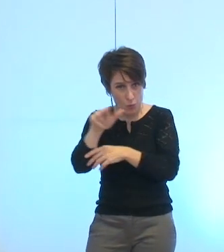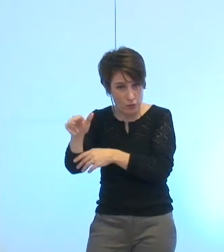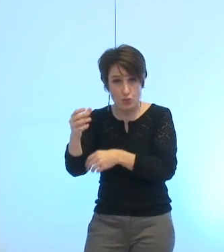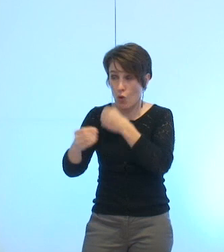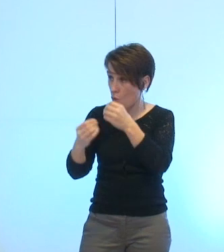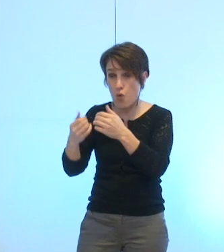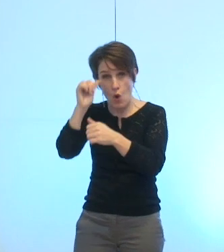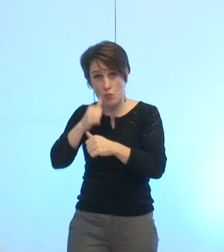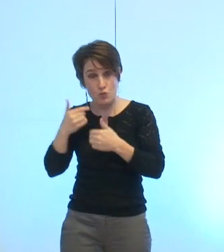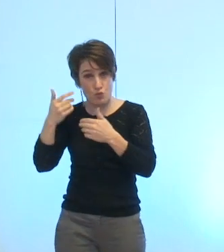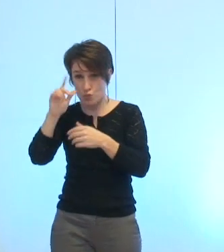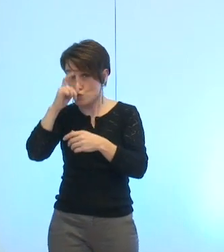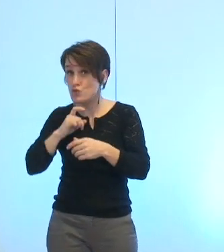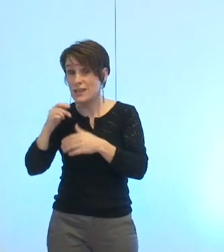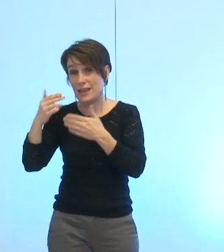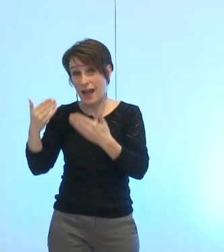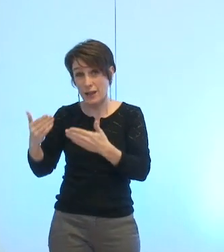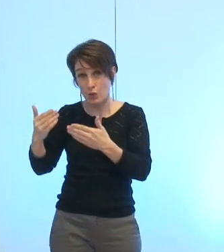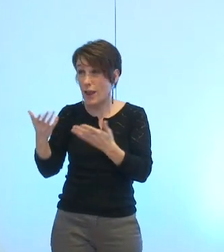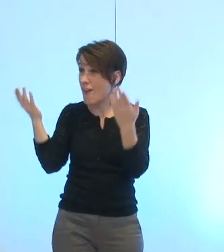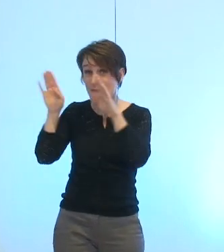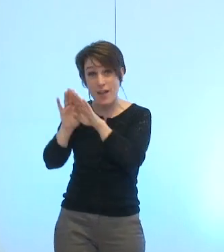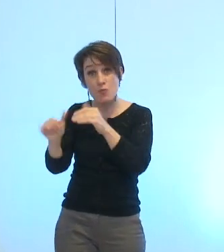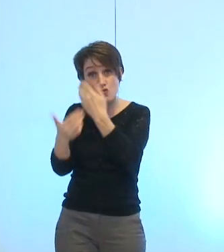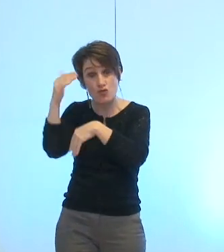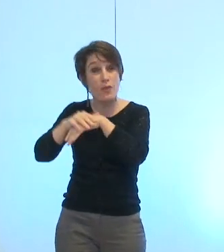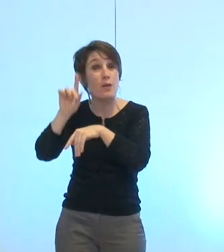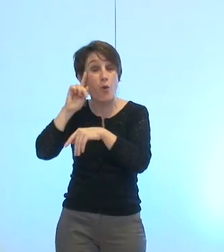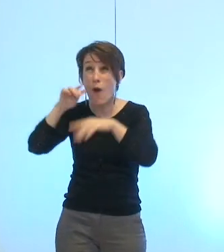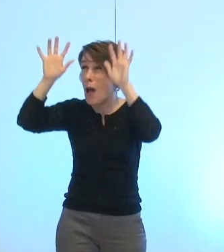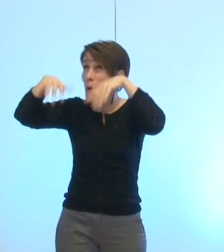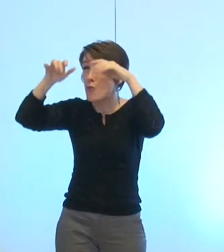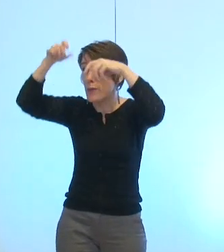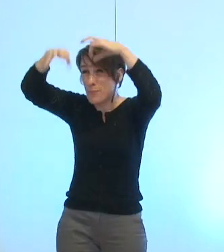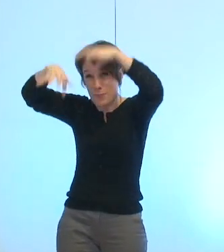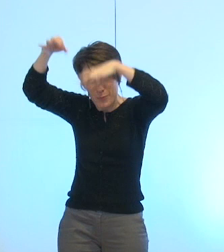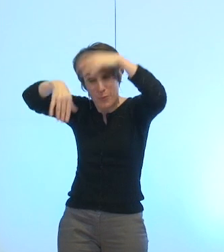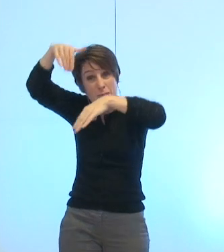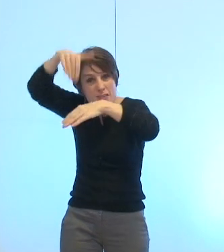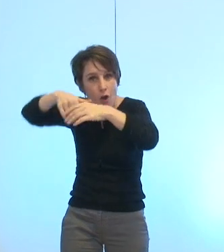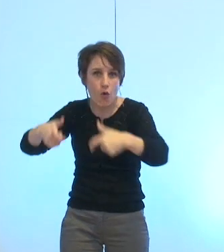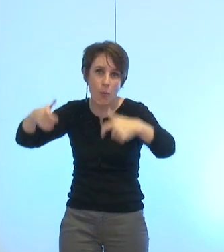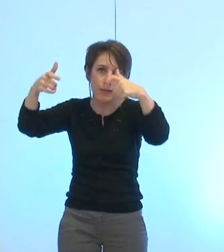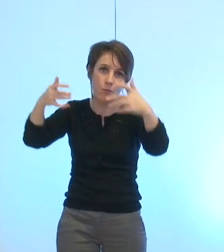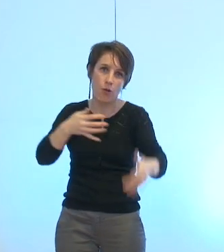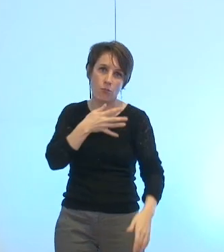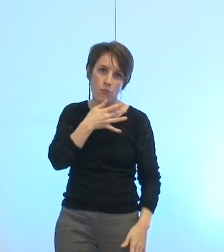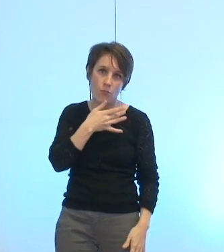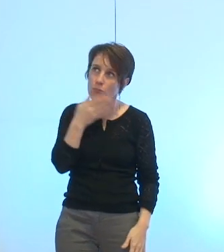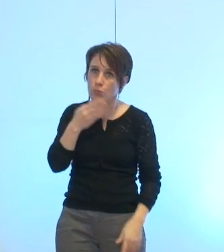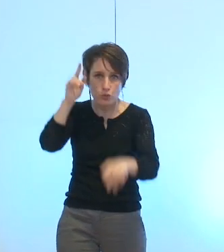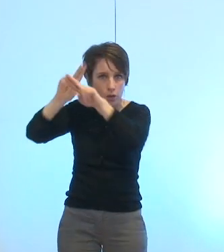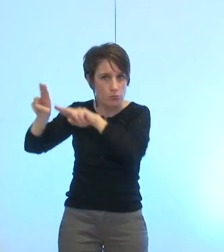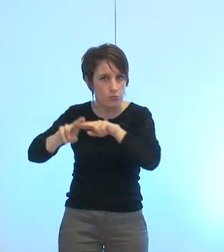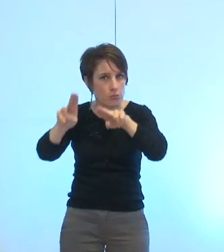novembre parce qu'il pleuvait à l'intérieur du bâtiment la deuxème deuxème la